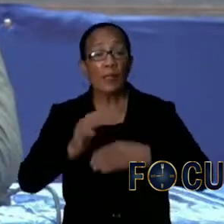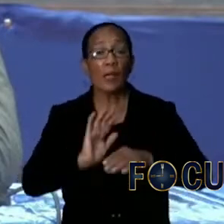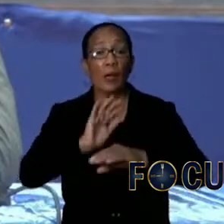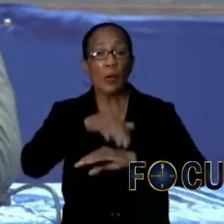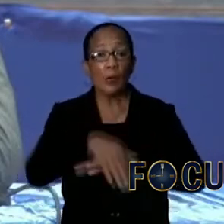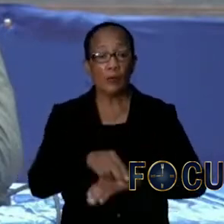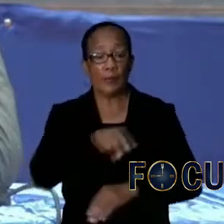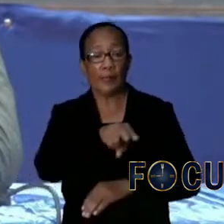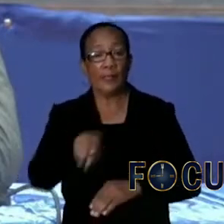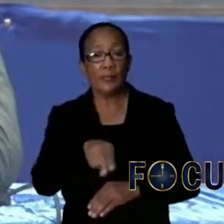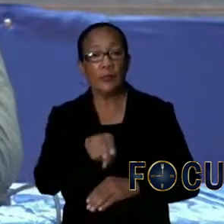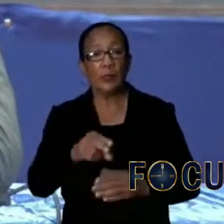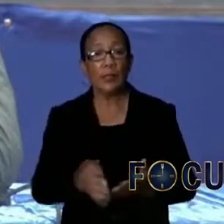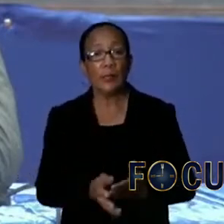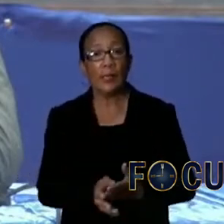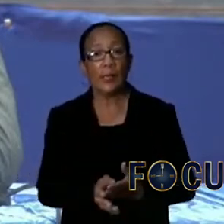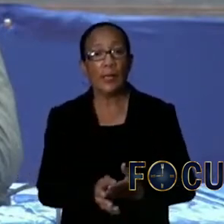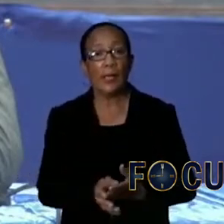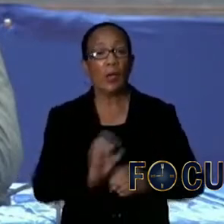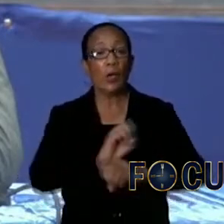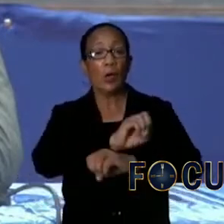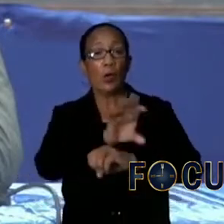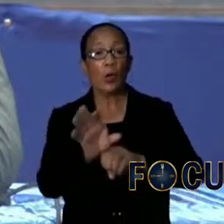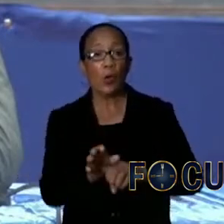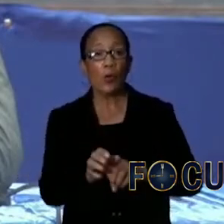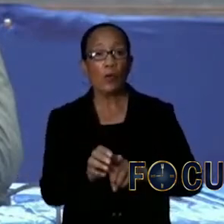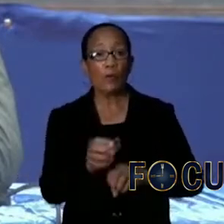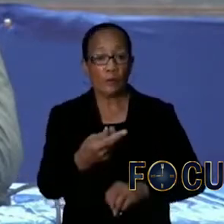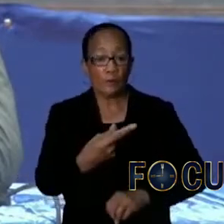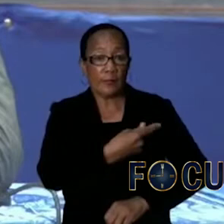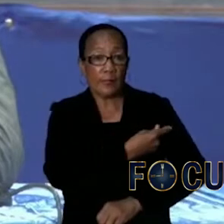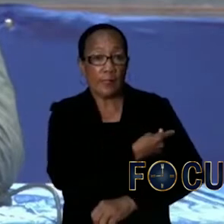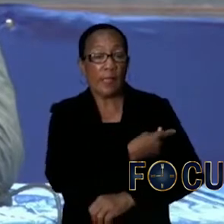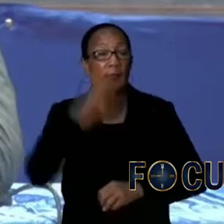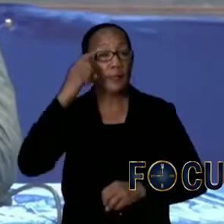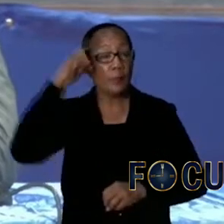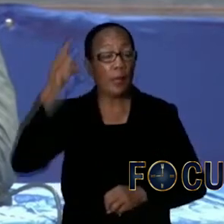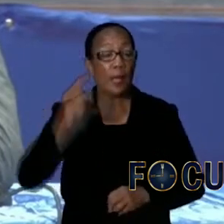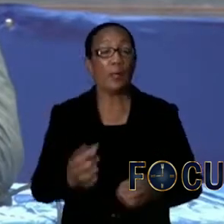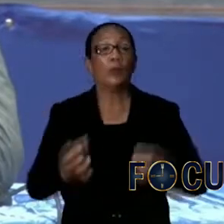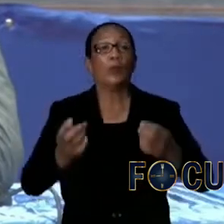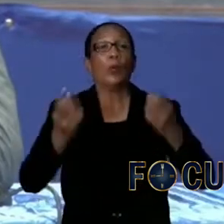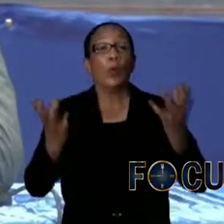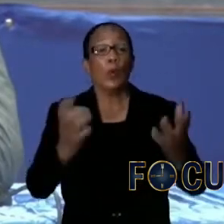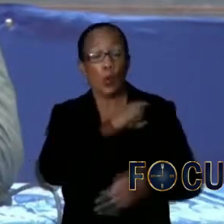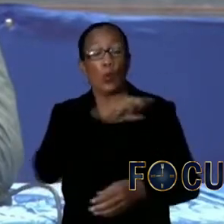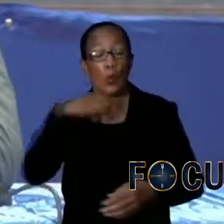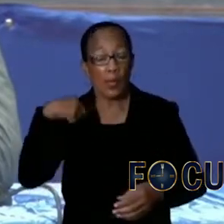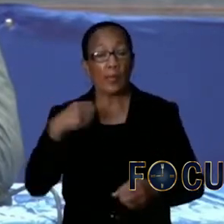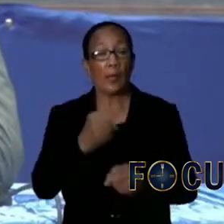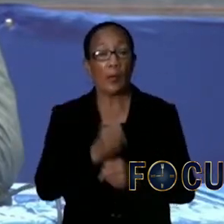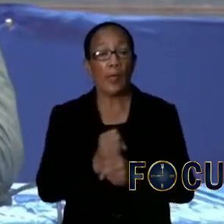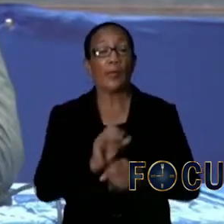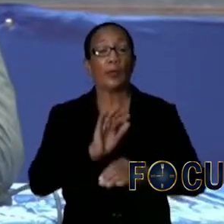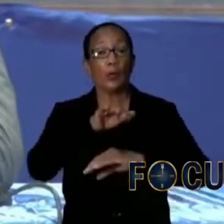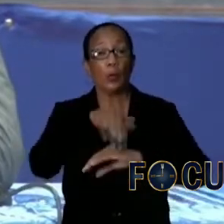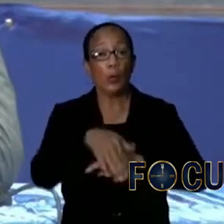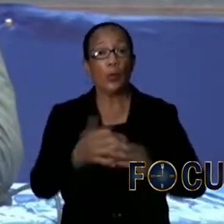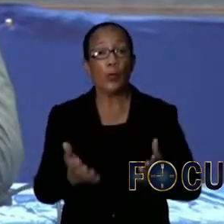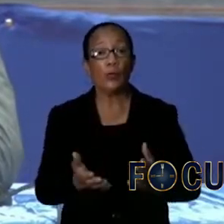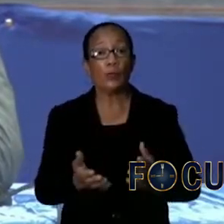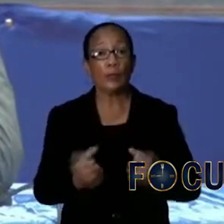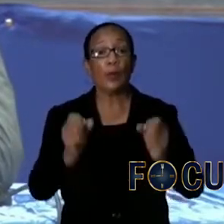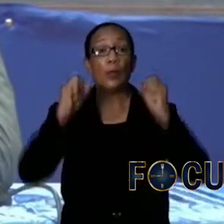tot het Nationaal COVID-vaccinatieplan en hoe wij daaraan zullen werken met betrekking tot